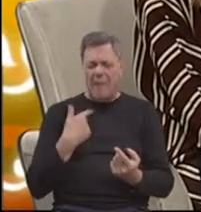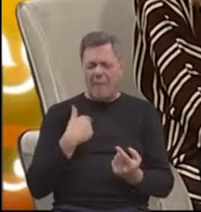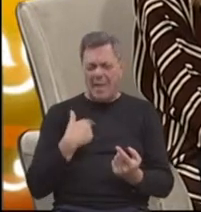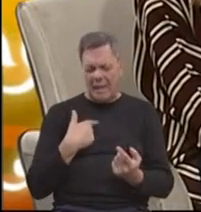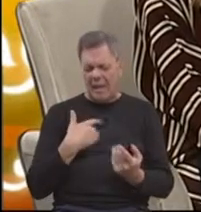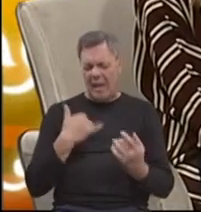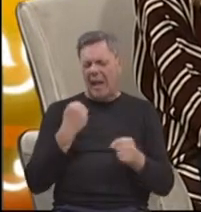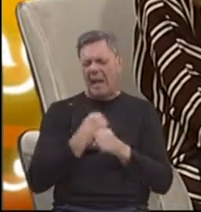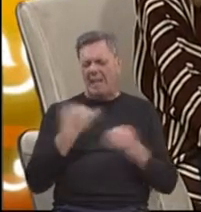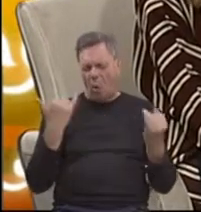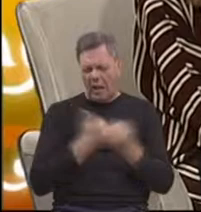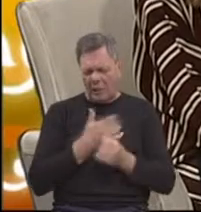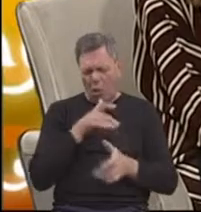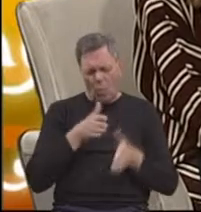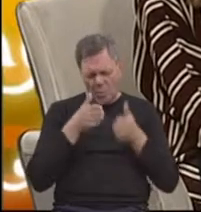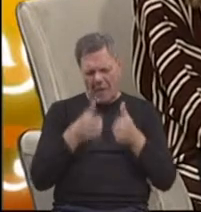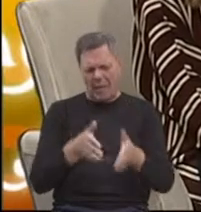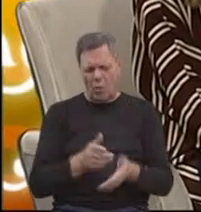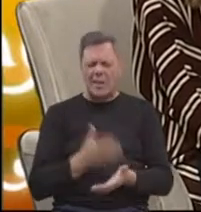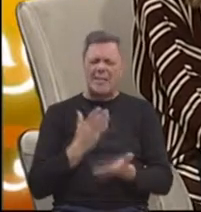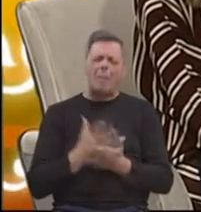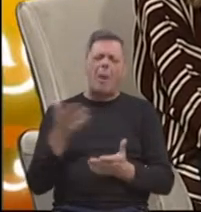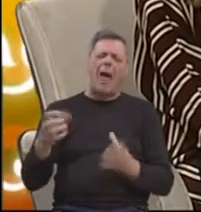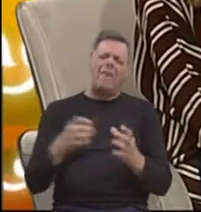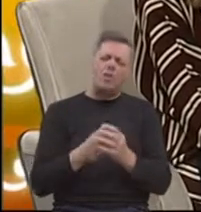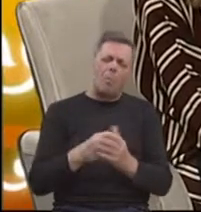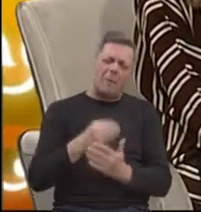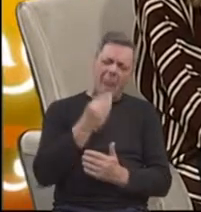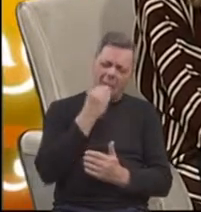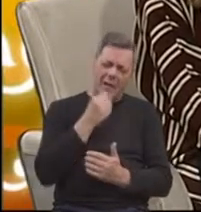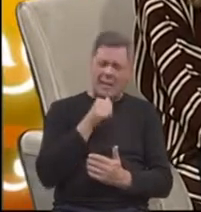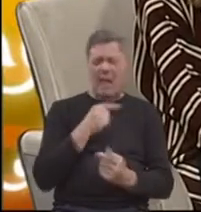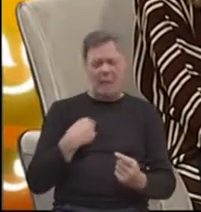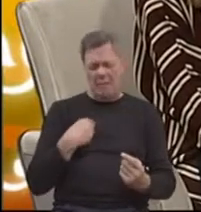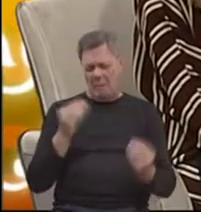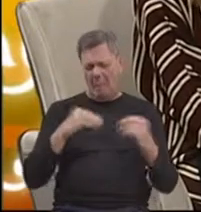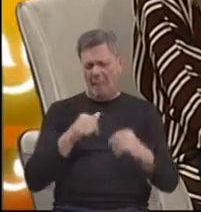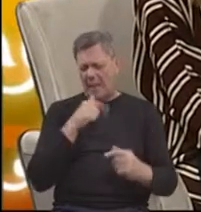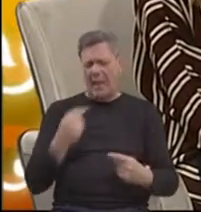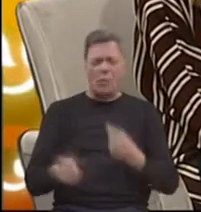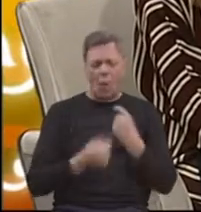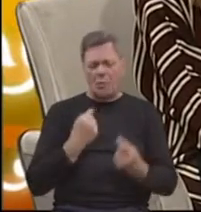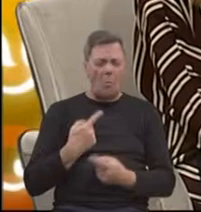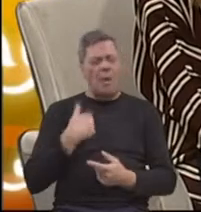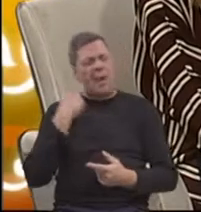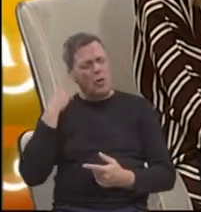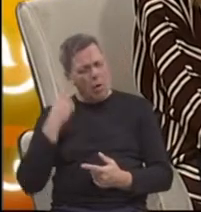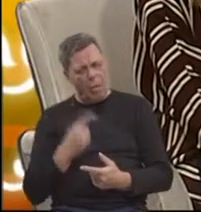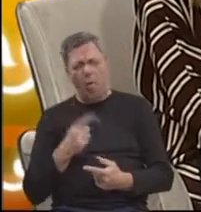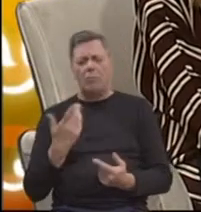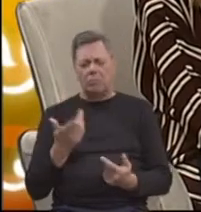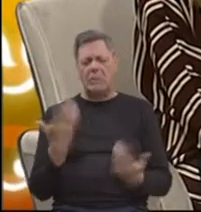lončiće, pokušavamo se usmjeriti onda i fokusirati na samo neke skupine namirnica, pa nam se nerijetko dogodi ili čujemo barem da